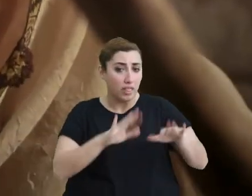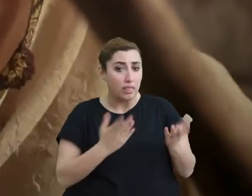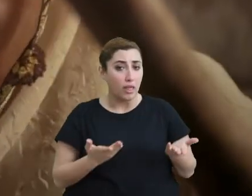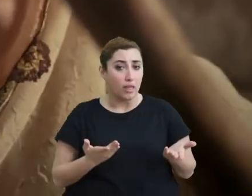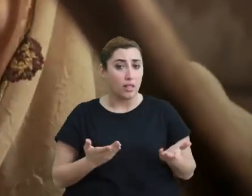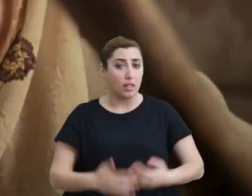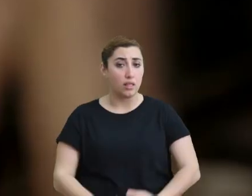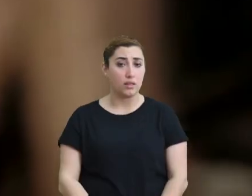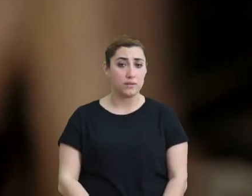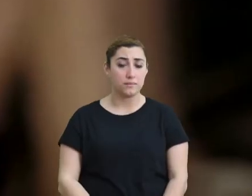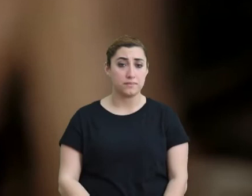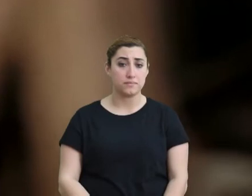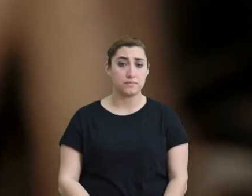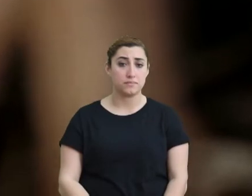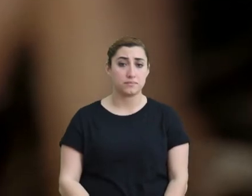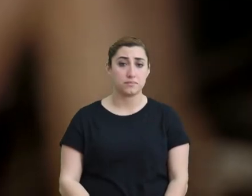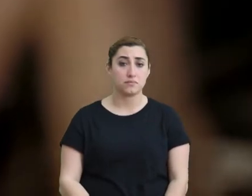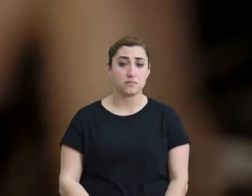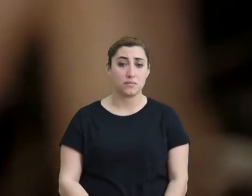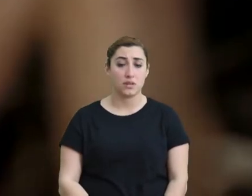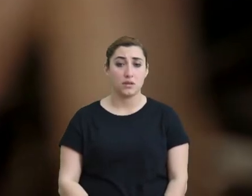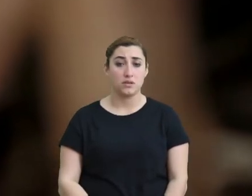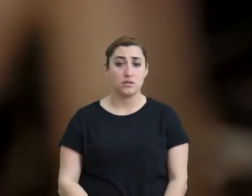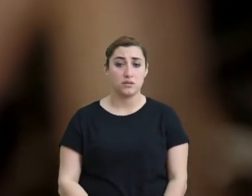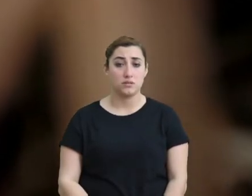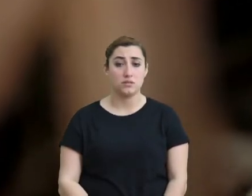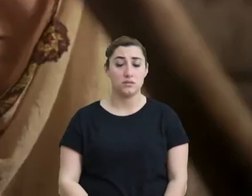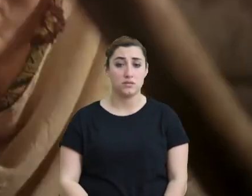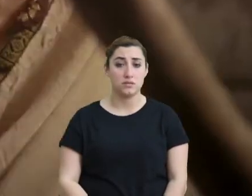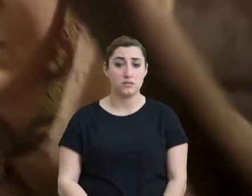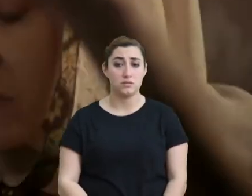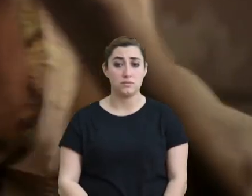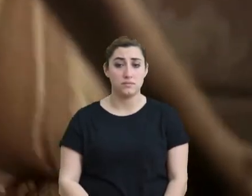işler. Gözlerini yumup gerdan kırdı. Genç kadın bakışlarını kazana düşürdü.